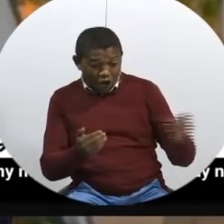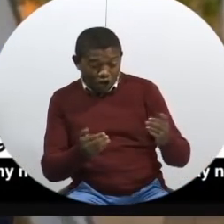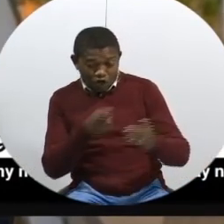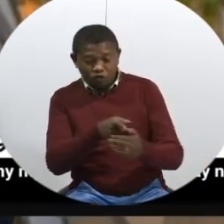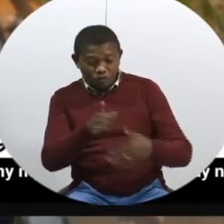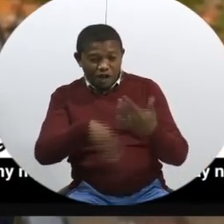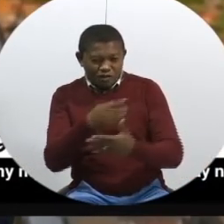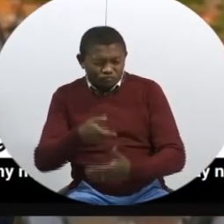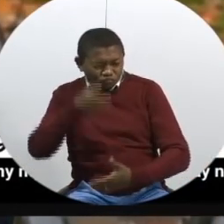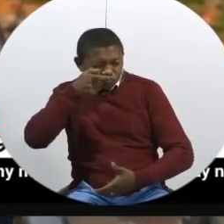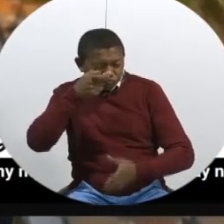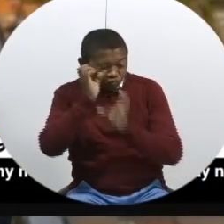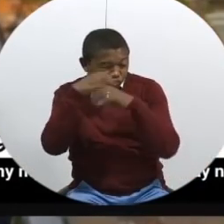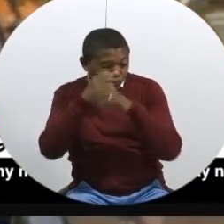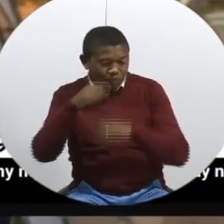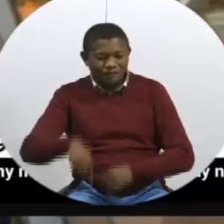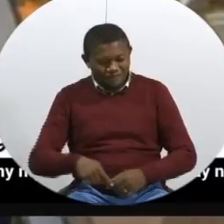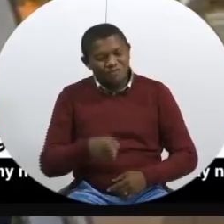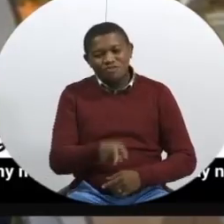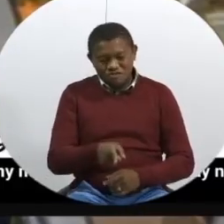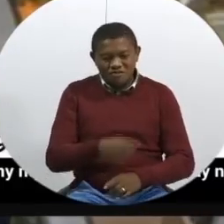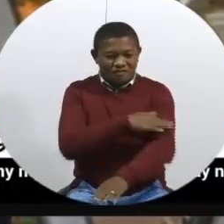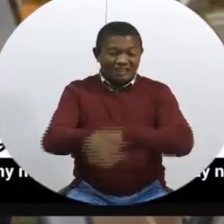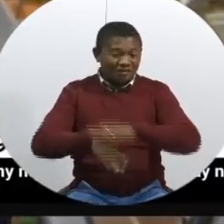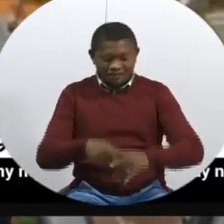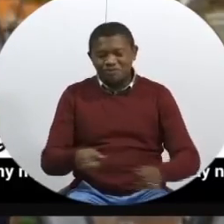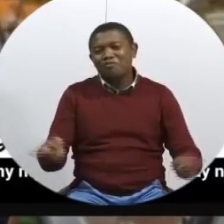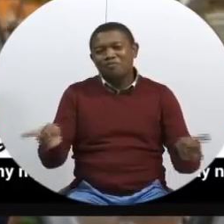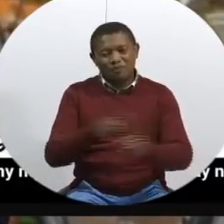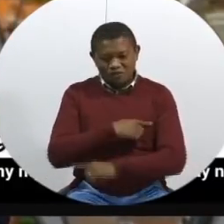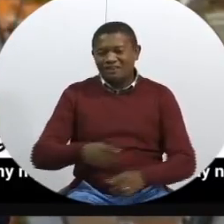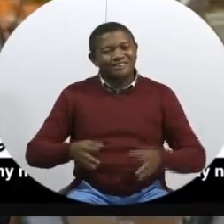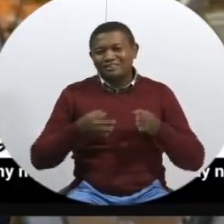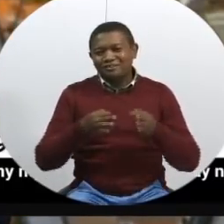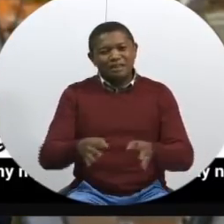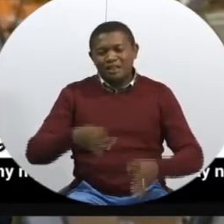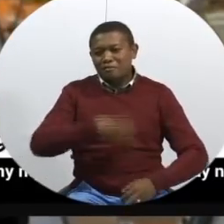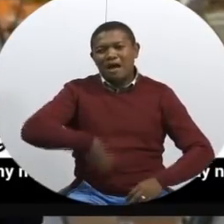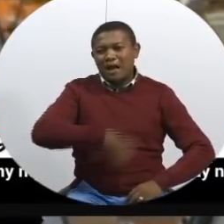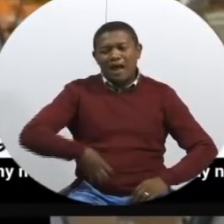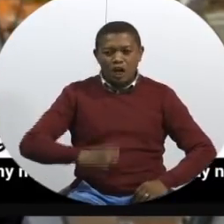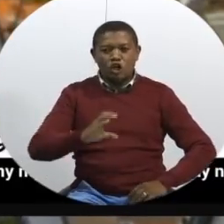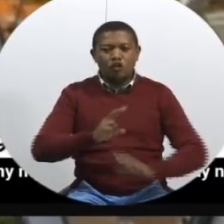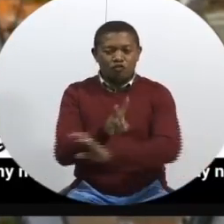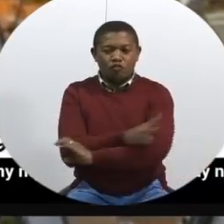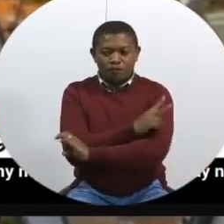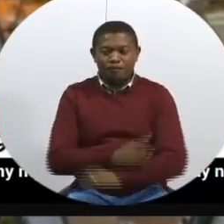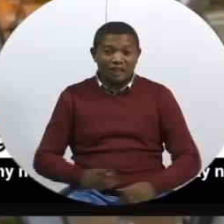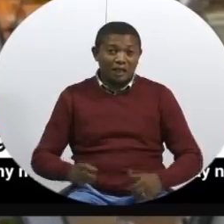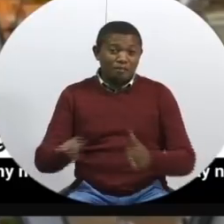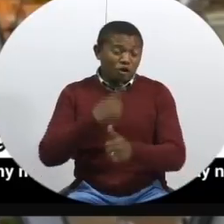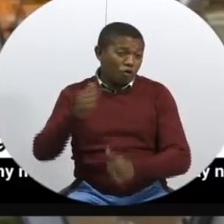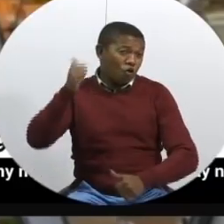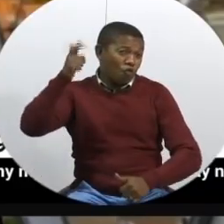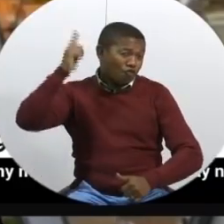tsy misy a mitondra ny tsimikaretina avokoa. Zany hoe androany zany raha ohatra ka nanomboka tsika andro vitsilazy